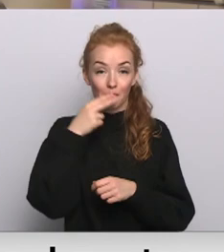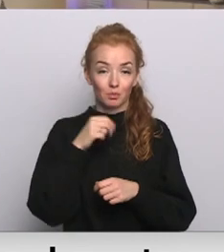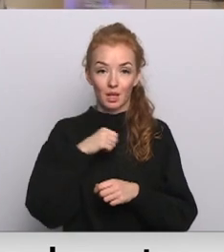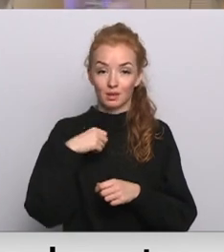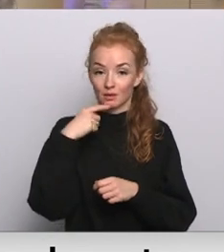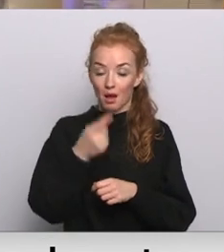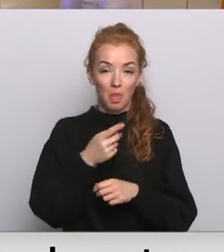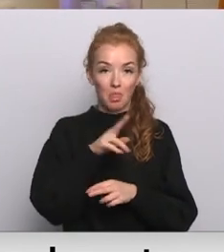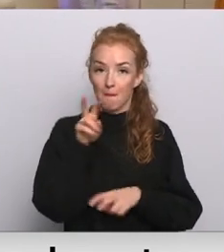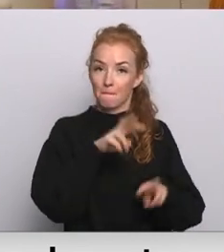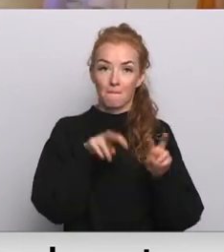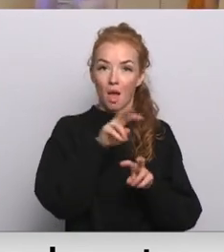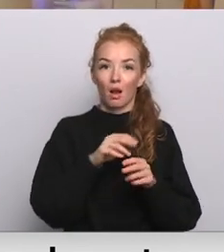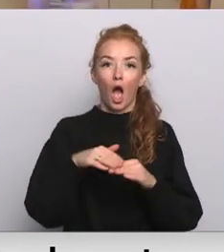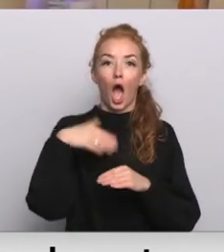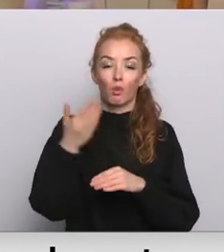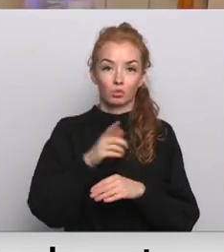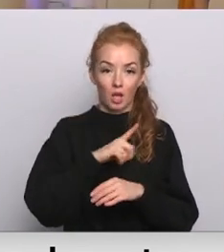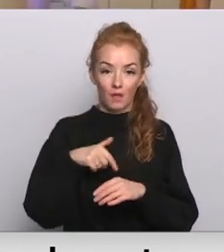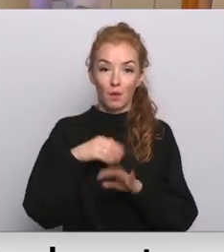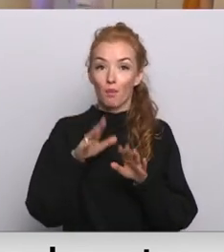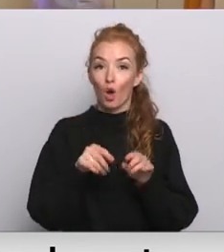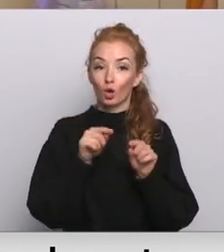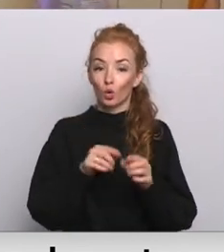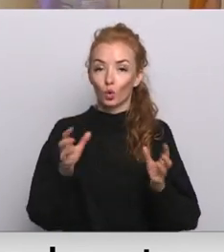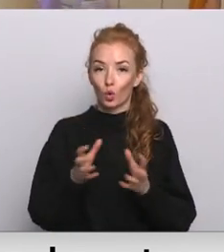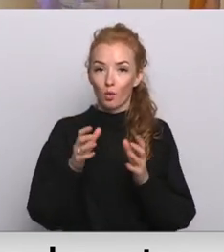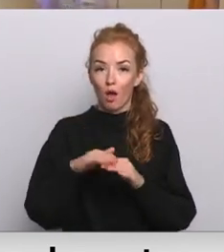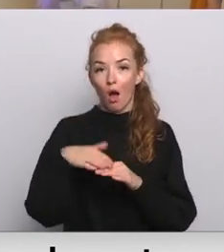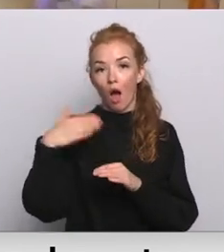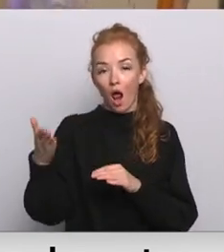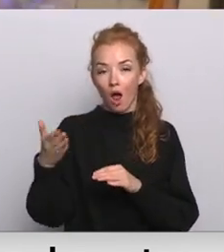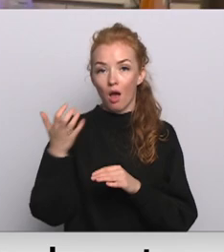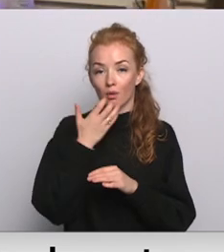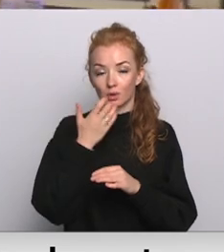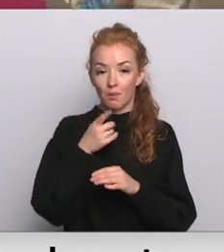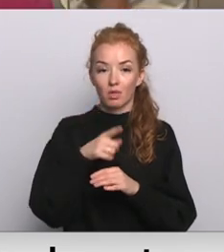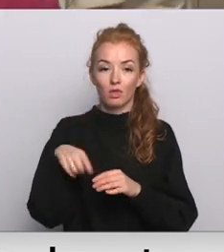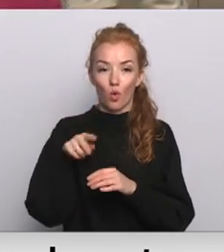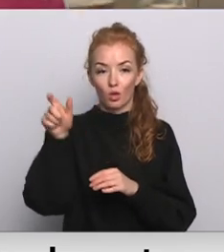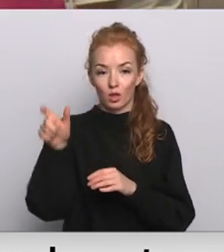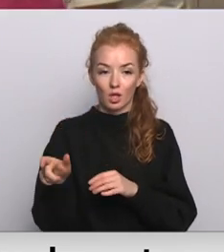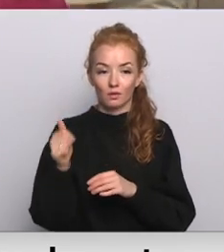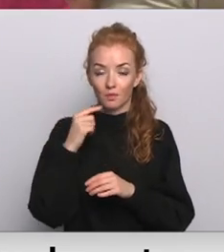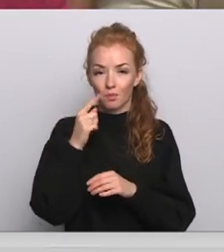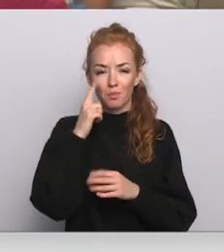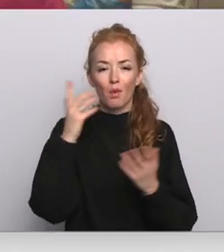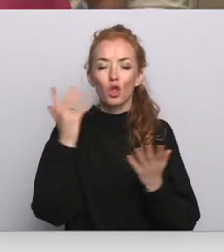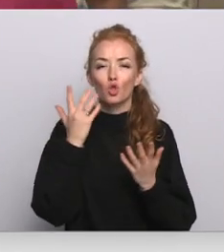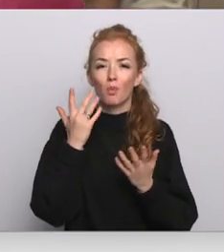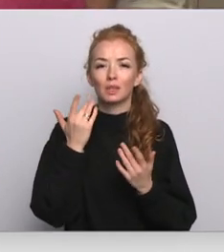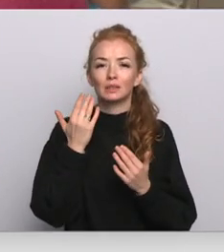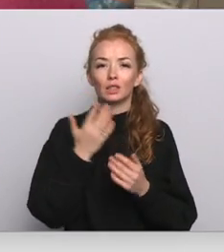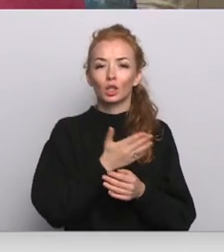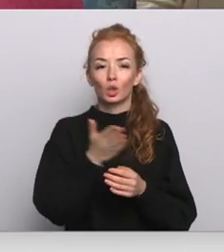nav meklējusi iespējas iziet eksportu tirgu, par to parūpējušies ārvalstīs dzīvojošie tautieši. Jūs padomājat, cik jūs